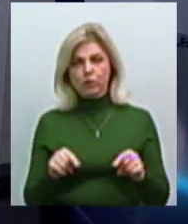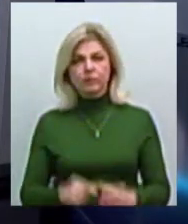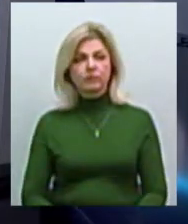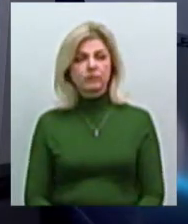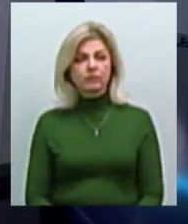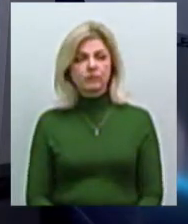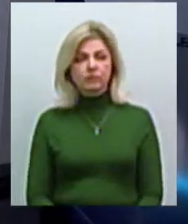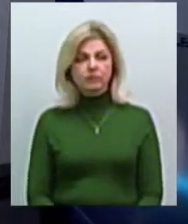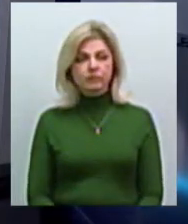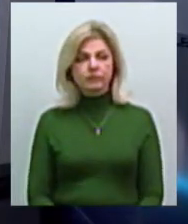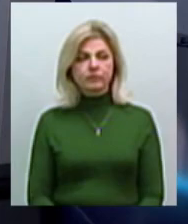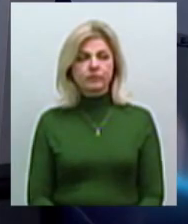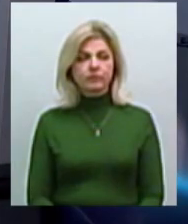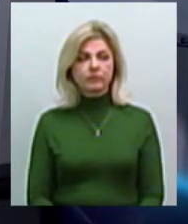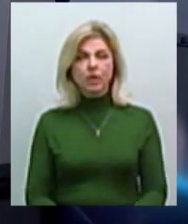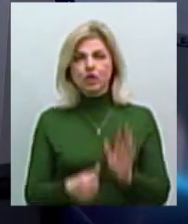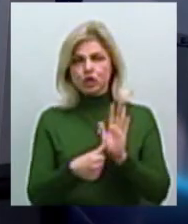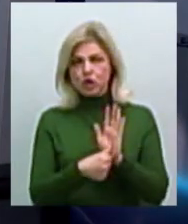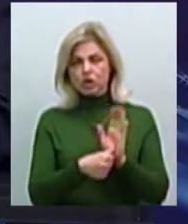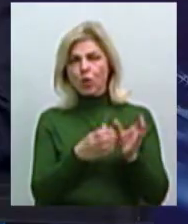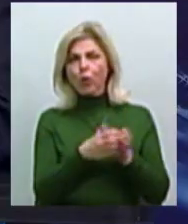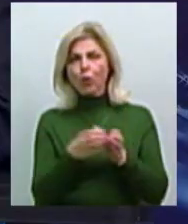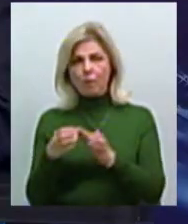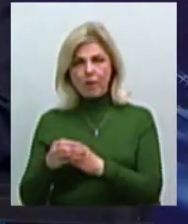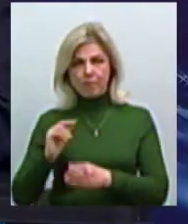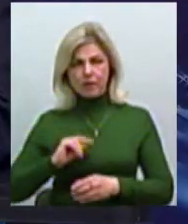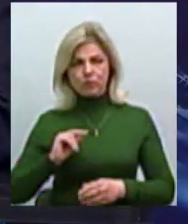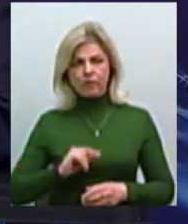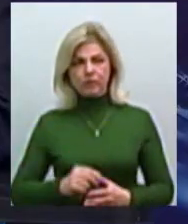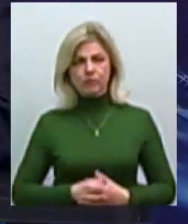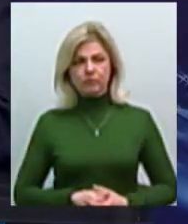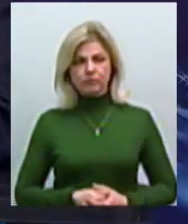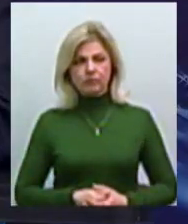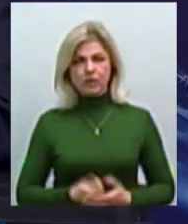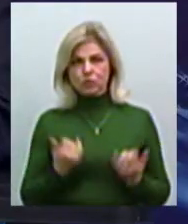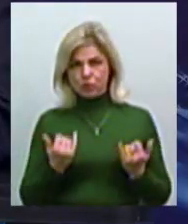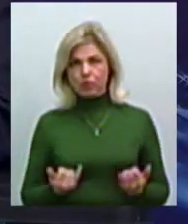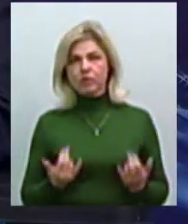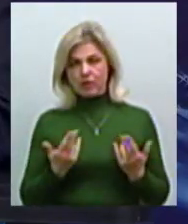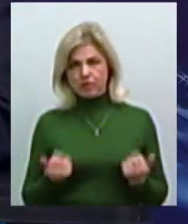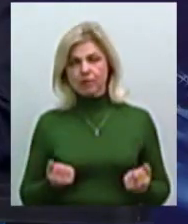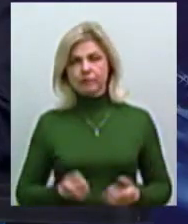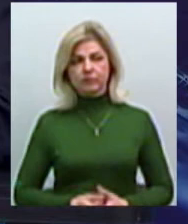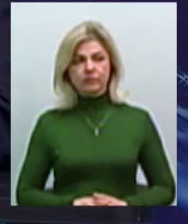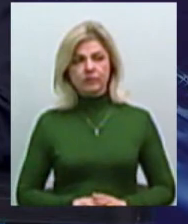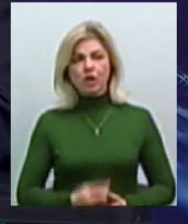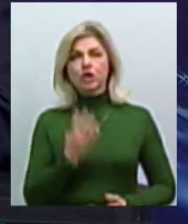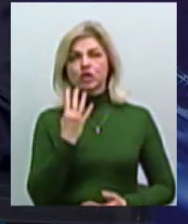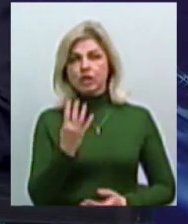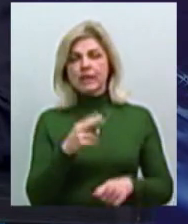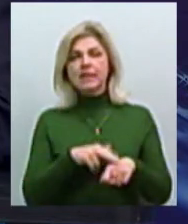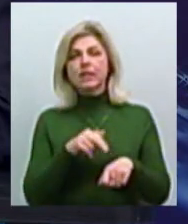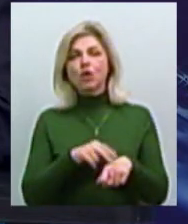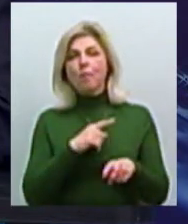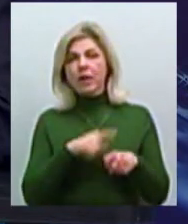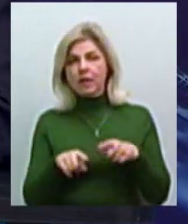А в яких школах? Шість груп працювало. Шість груп працювало? Так. Сьогодні? Так. Чотири слідчі оперативні та